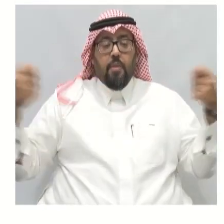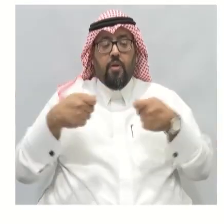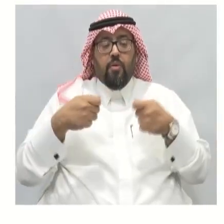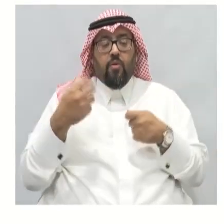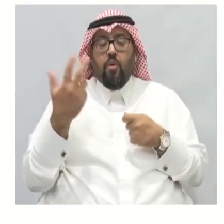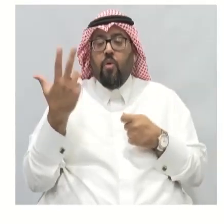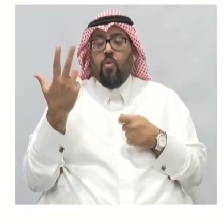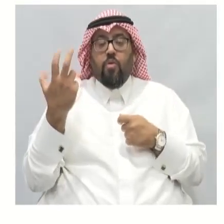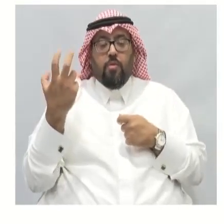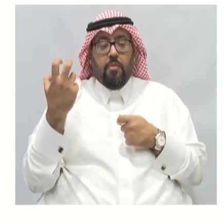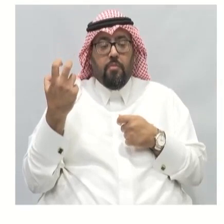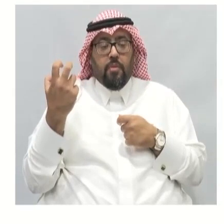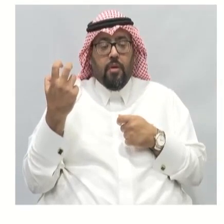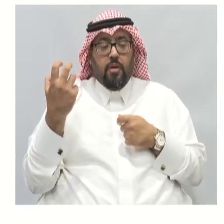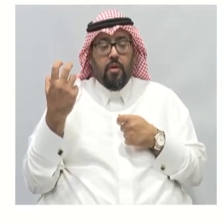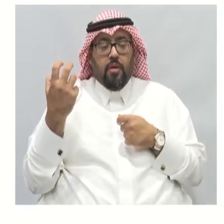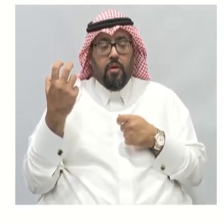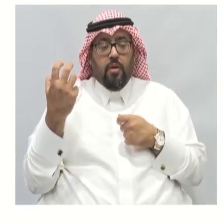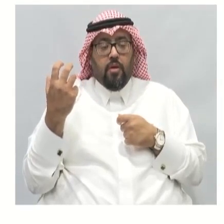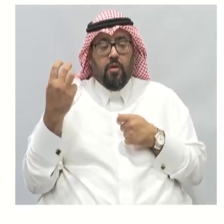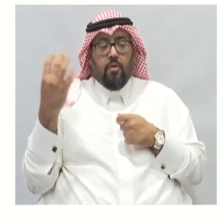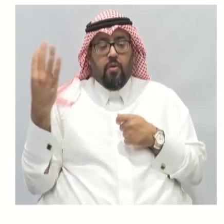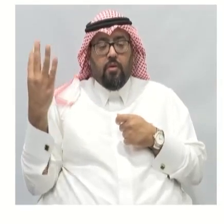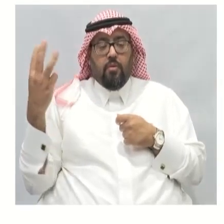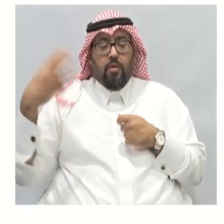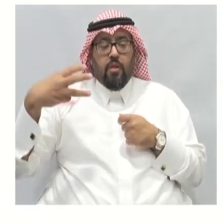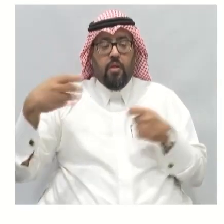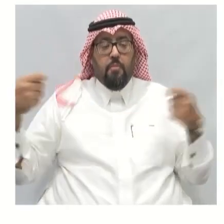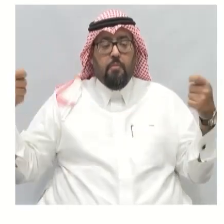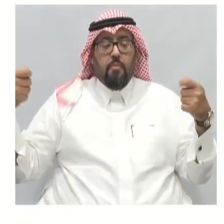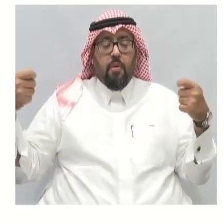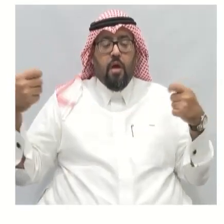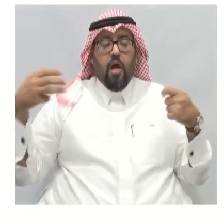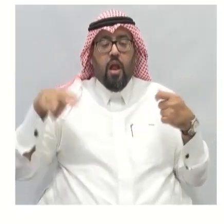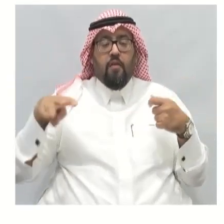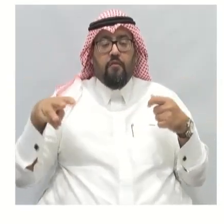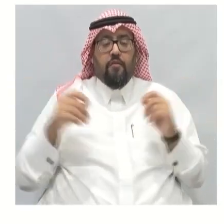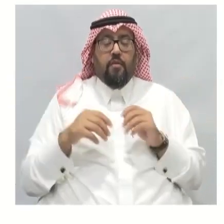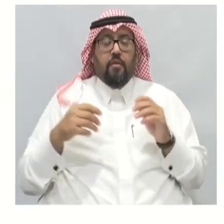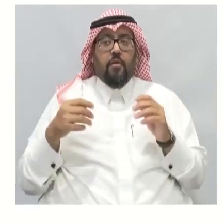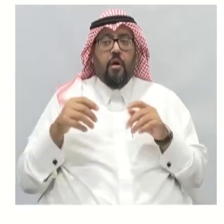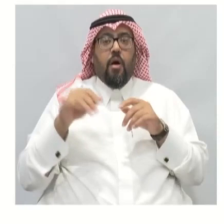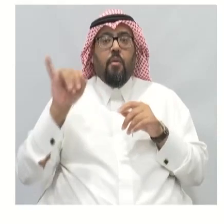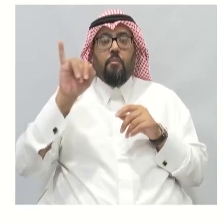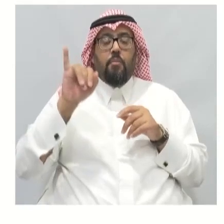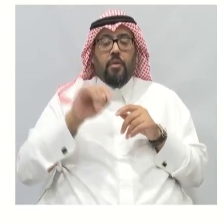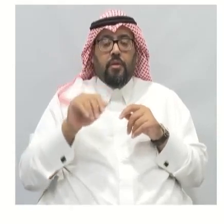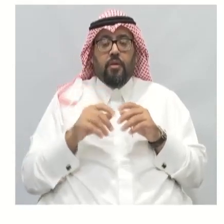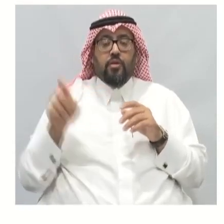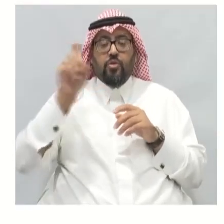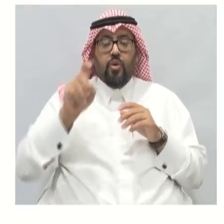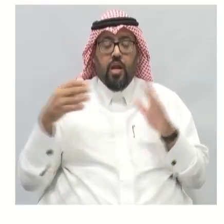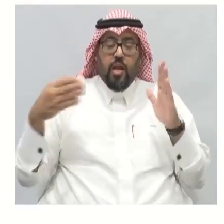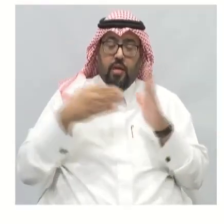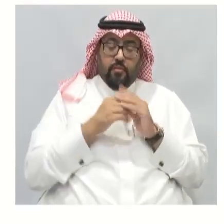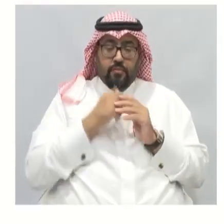9834 ال ك مربع في نهايه درسنا سنجيب على الاسئله